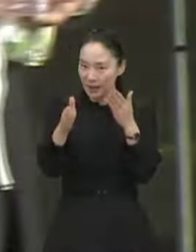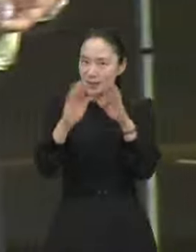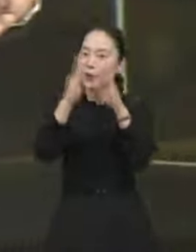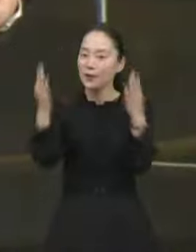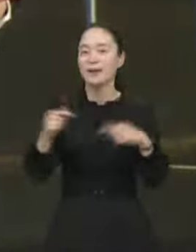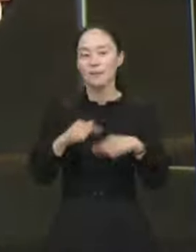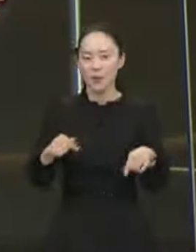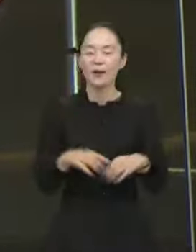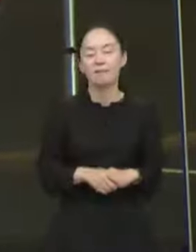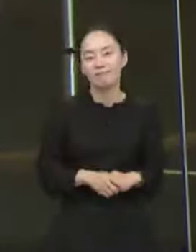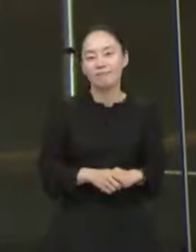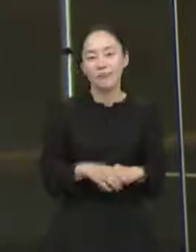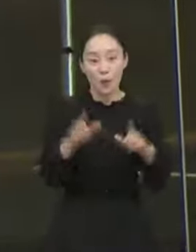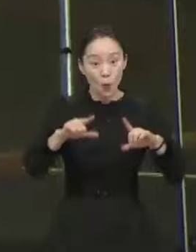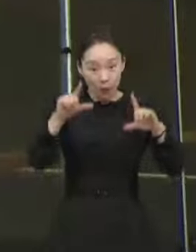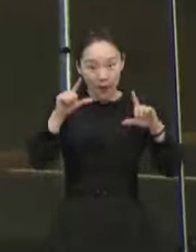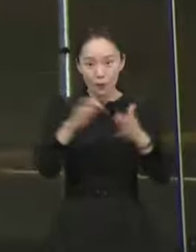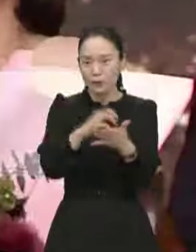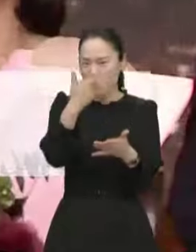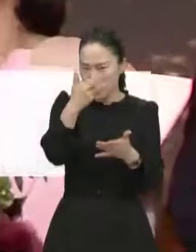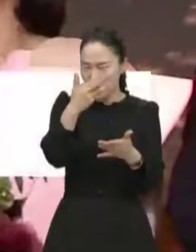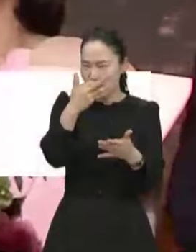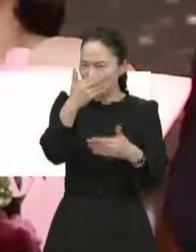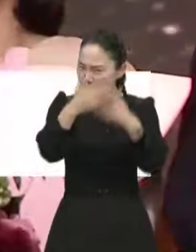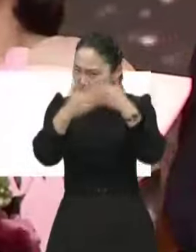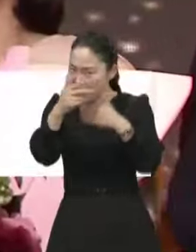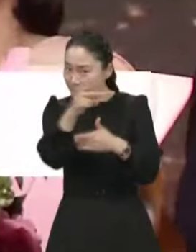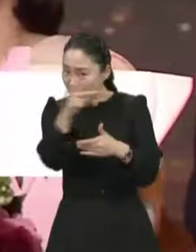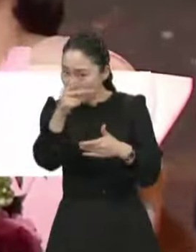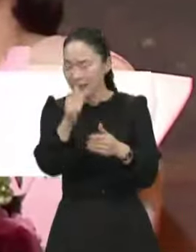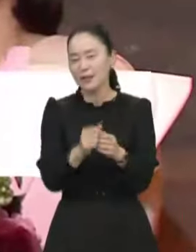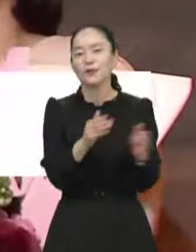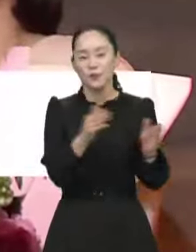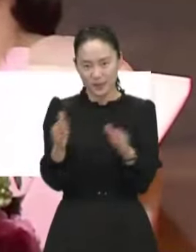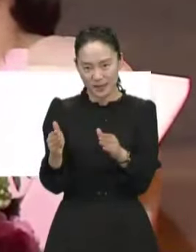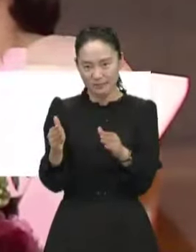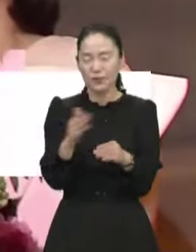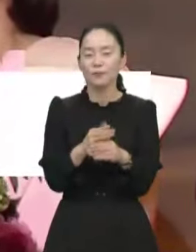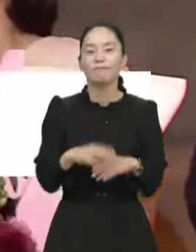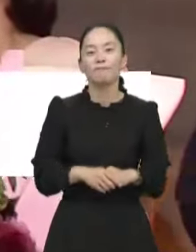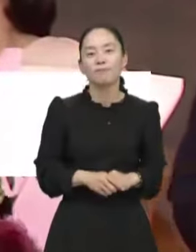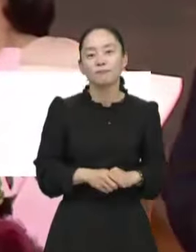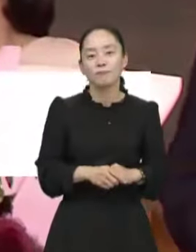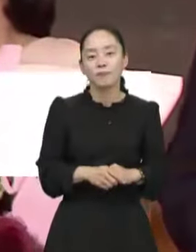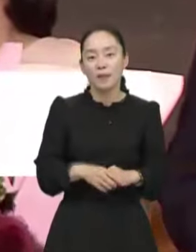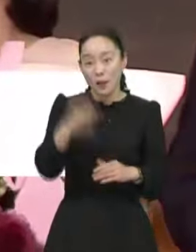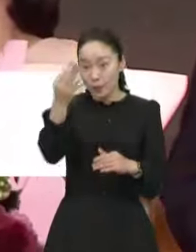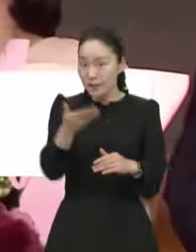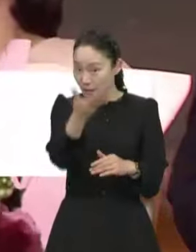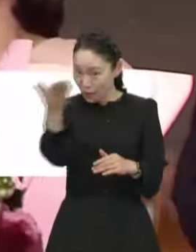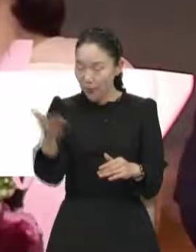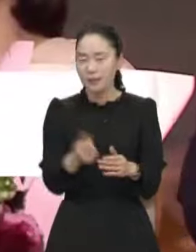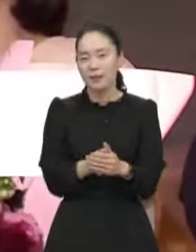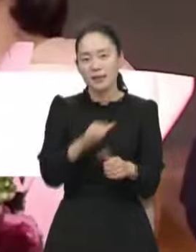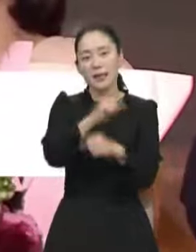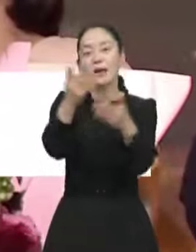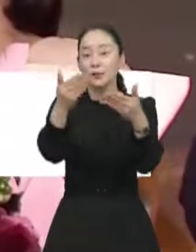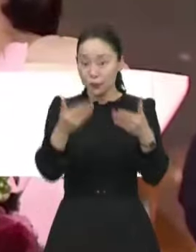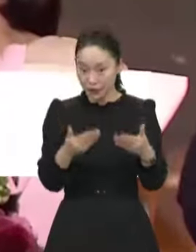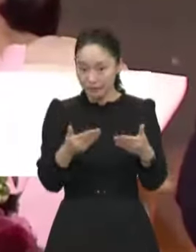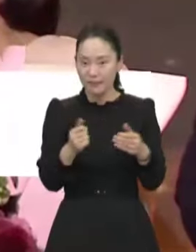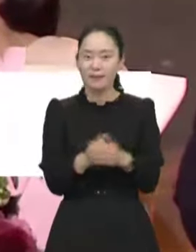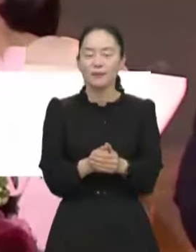평가입니다 올해도 18개의 작품을 찍기 위해 제작중인 준비를 하고 있습니다 시청자분들께서 사랑을